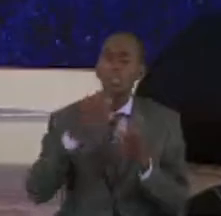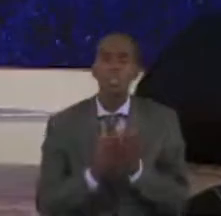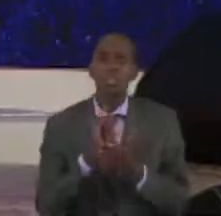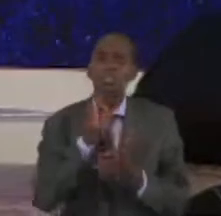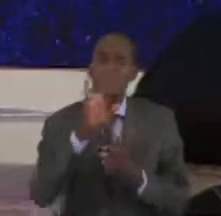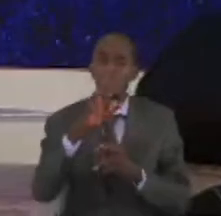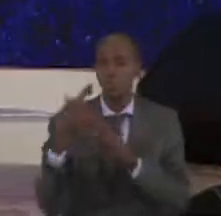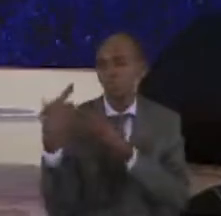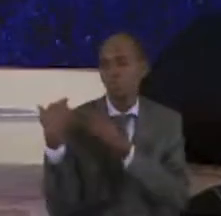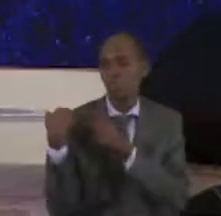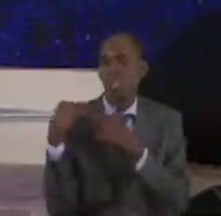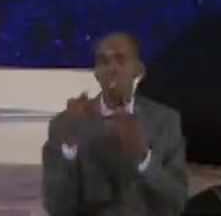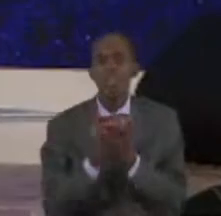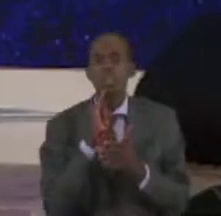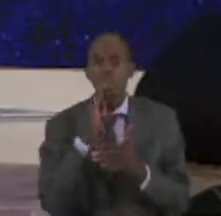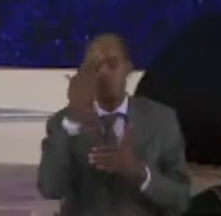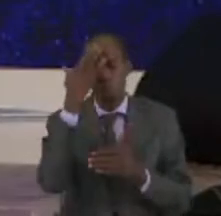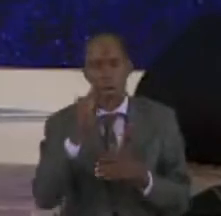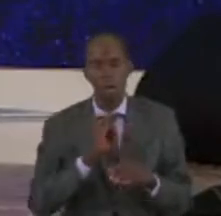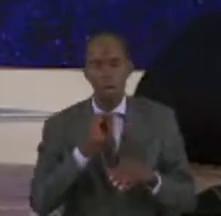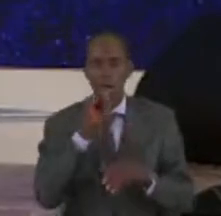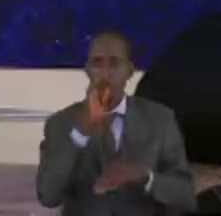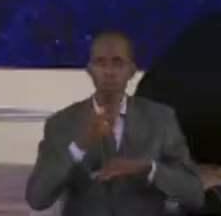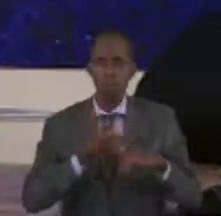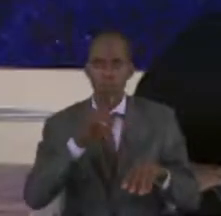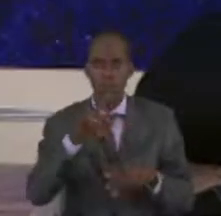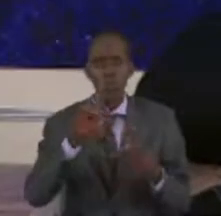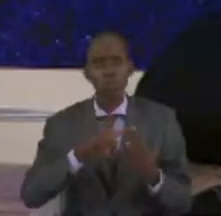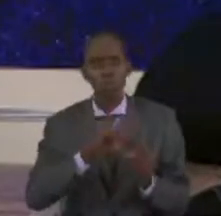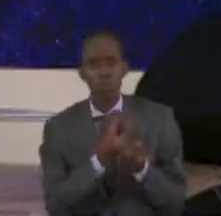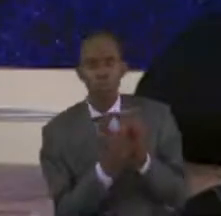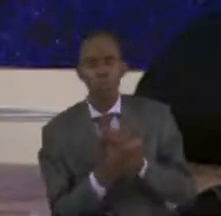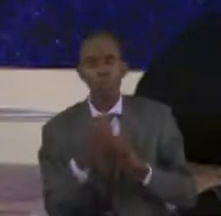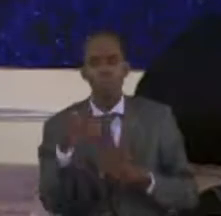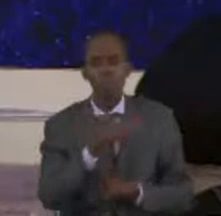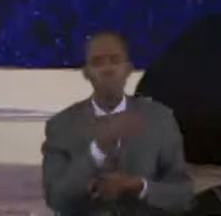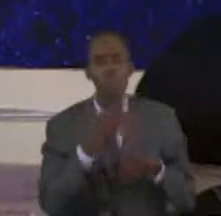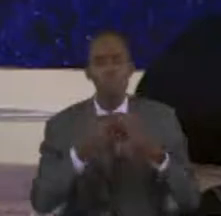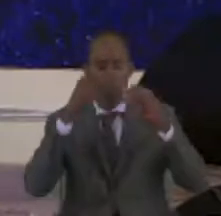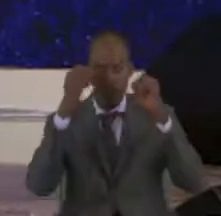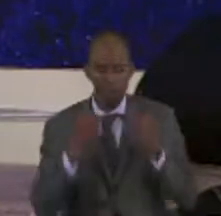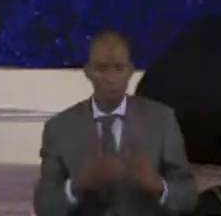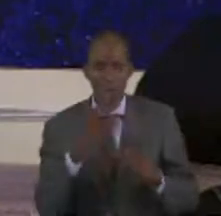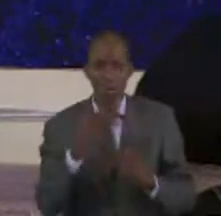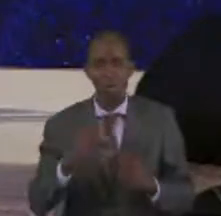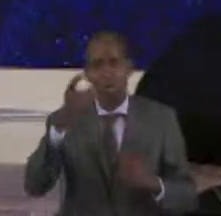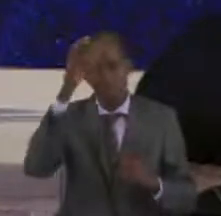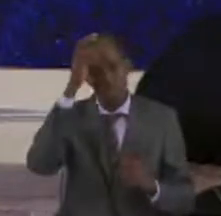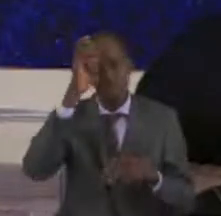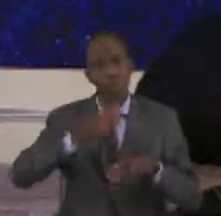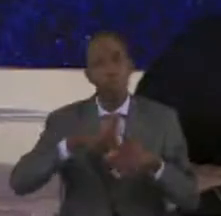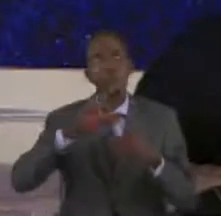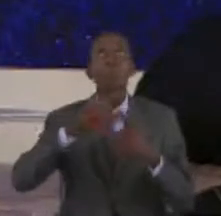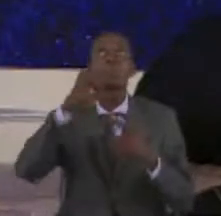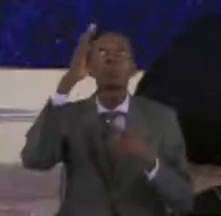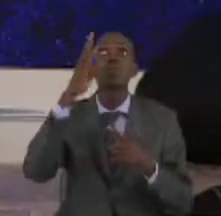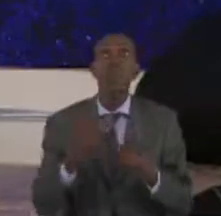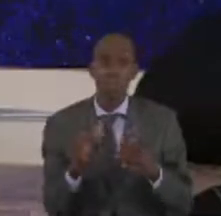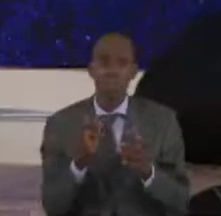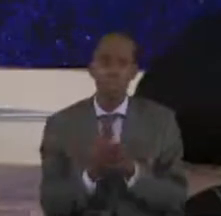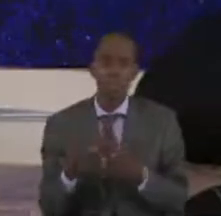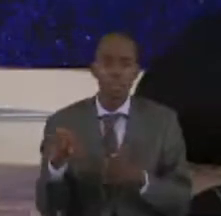ta responsabilité, c'est ce à quoi je t'appelle. Et qu'ils passent des ténèbres à la lumière et de la puissance de Satan à